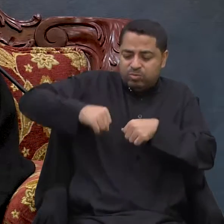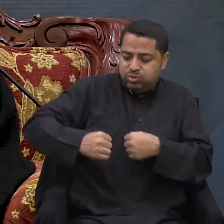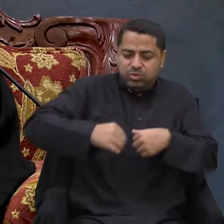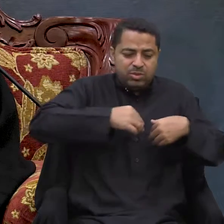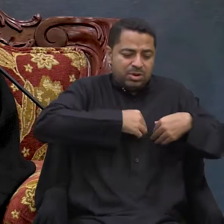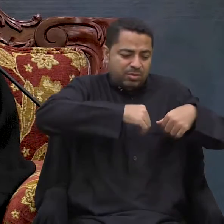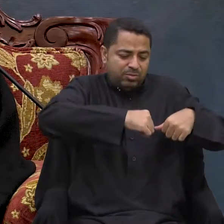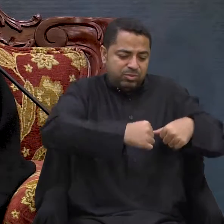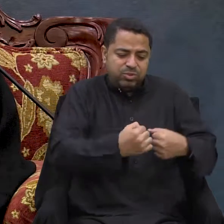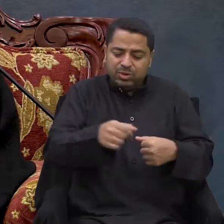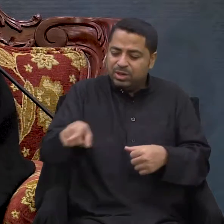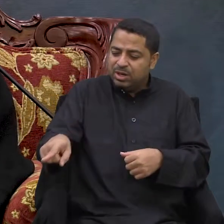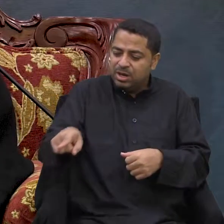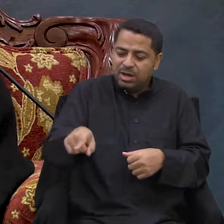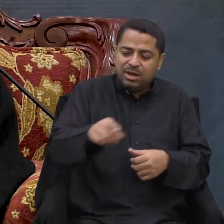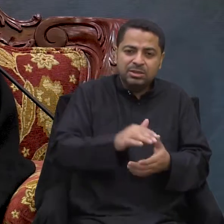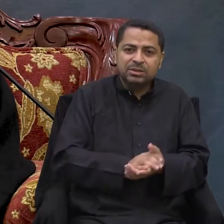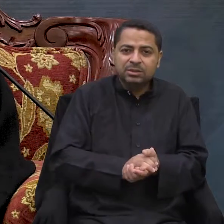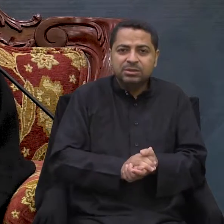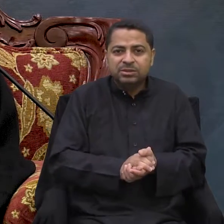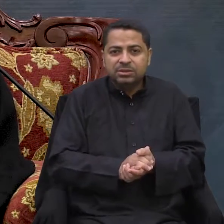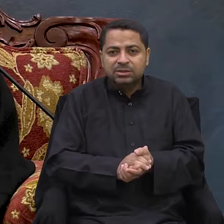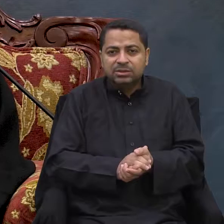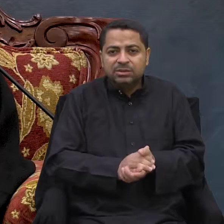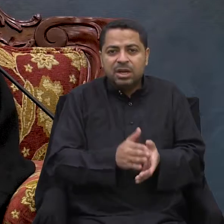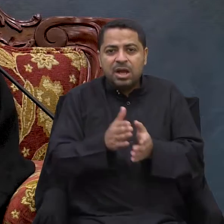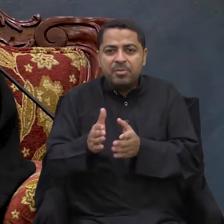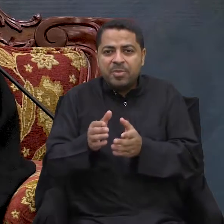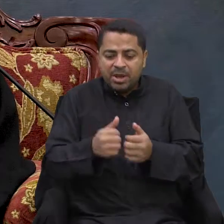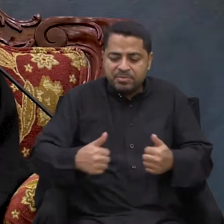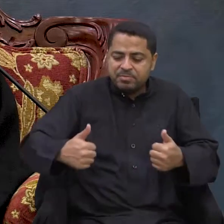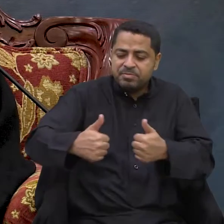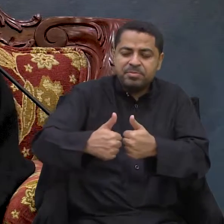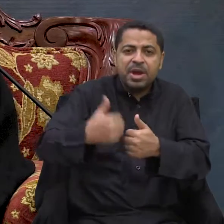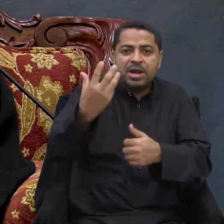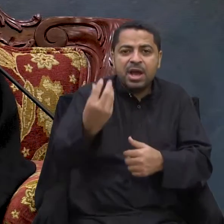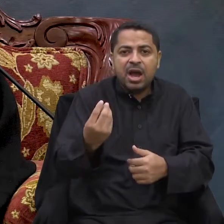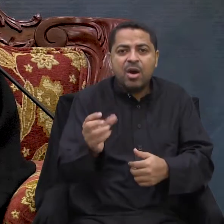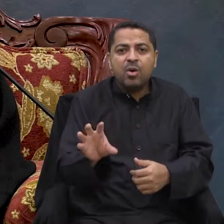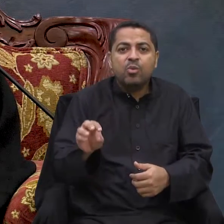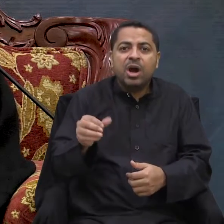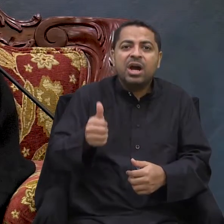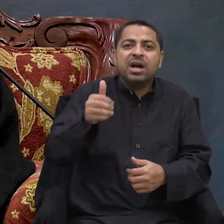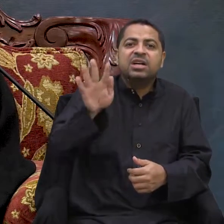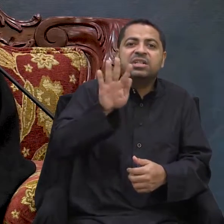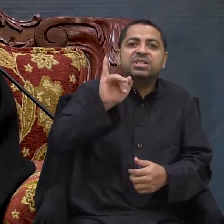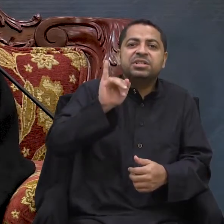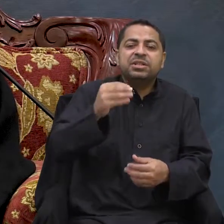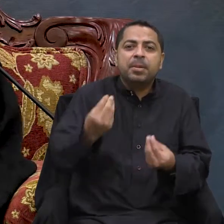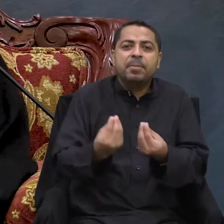رض ضن. ثم إن بني هاشم برزوا إلى